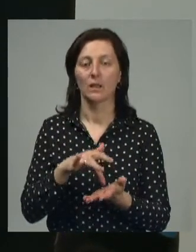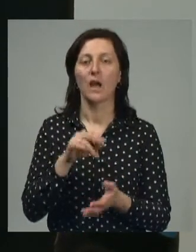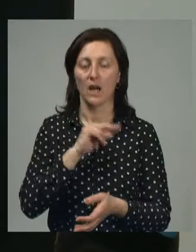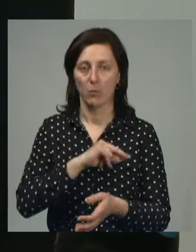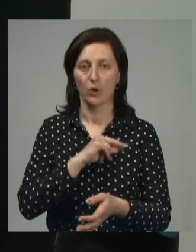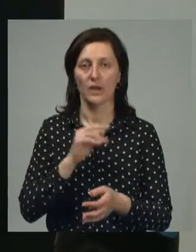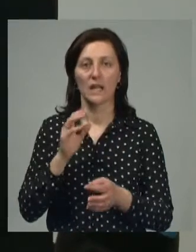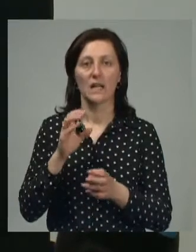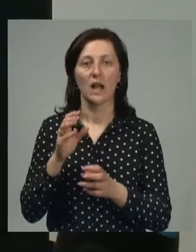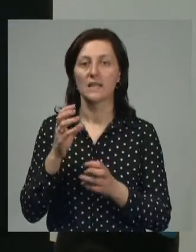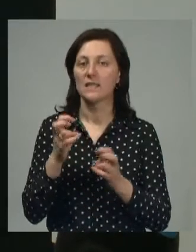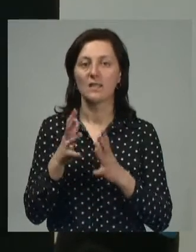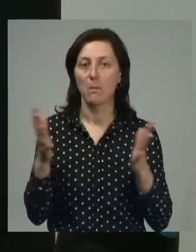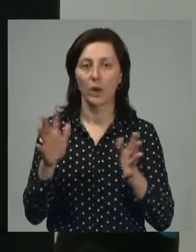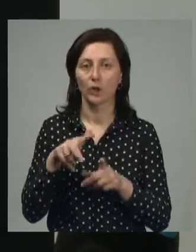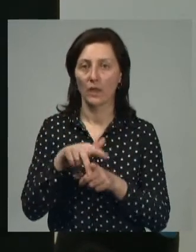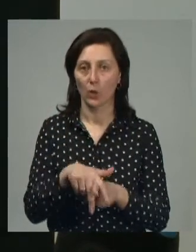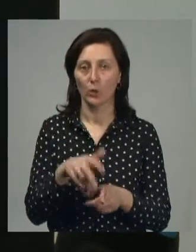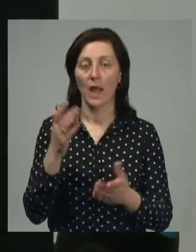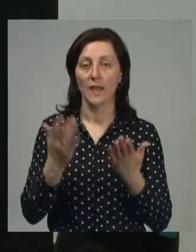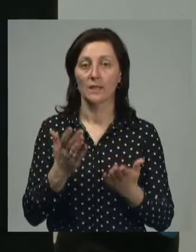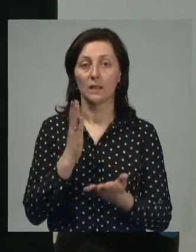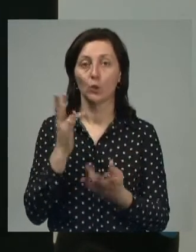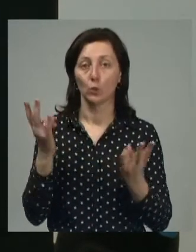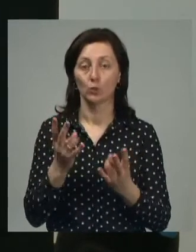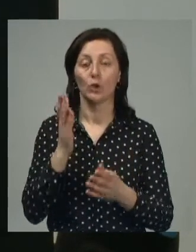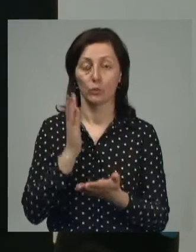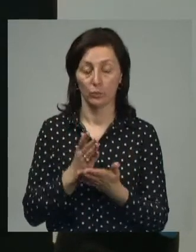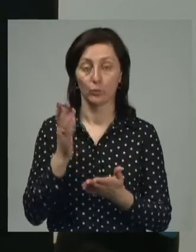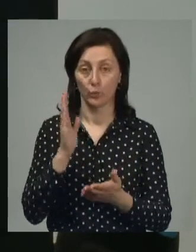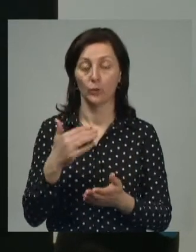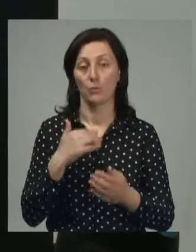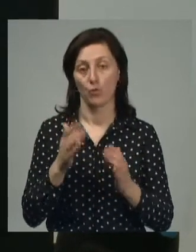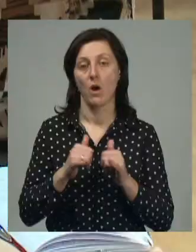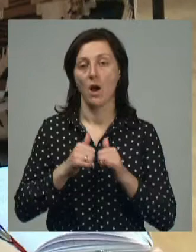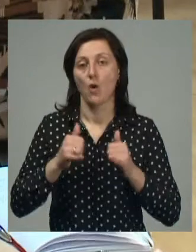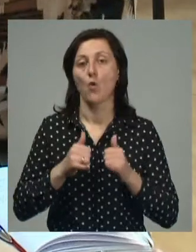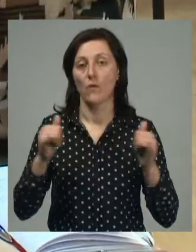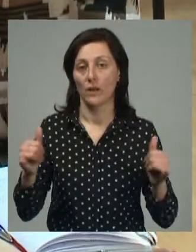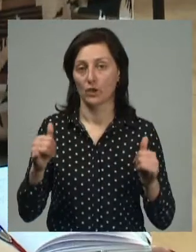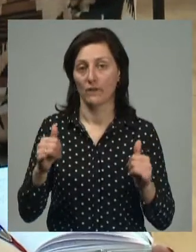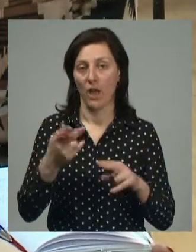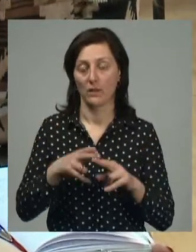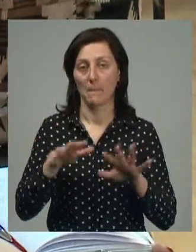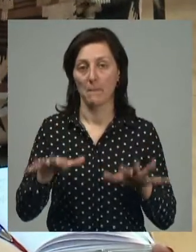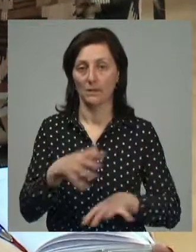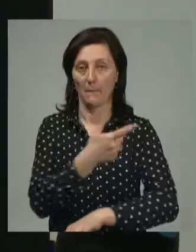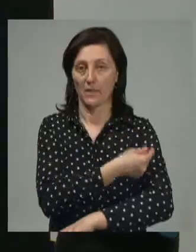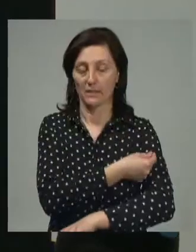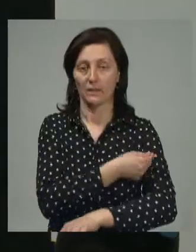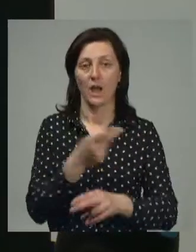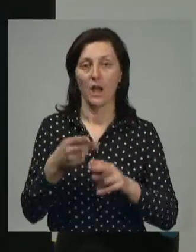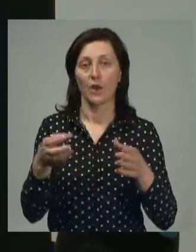с незапредельной. Если возникнет такая потребность, безусловно, будем расширять пункты вакцинации. Такие малые коллективы